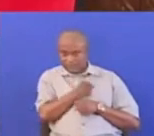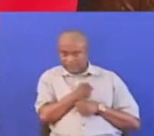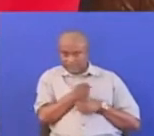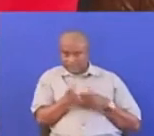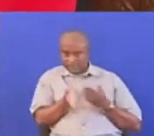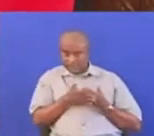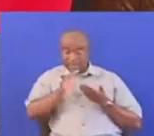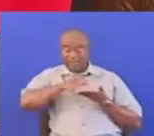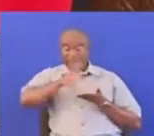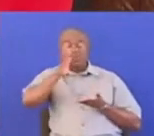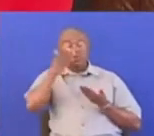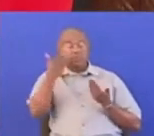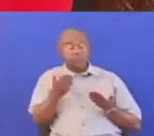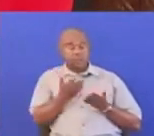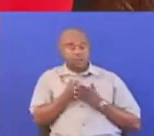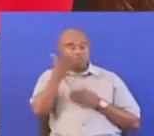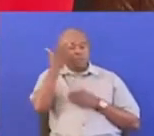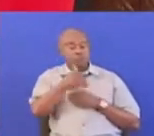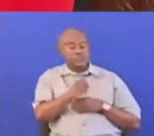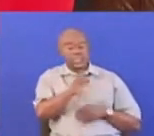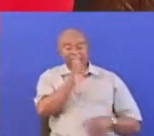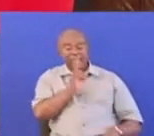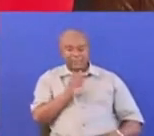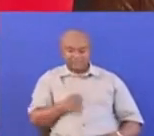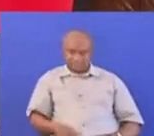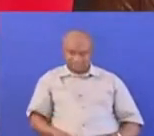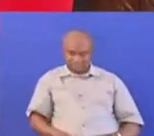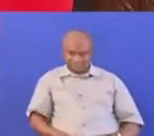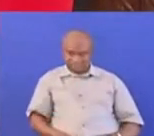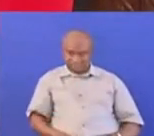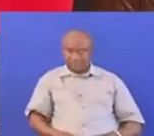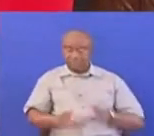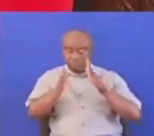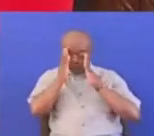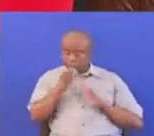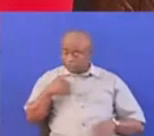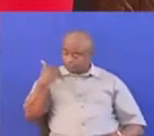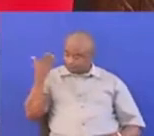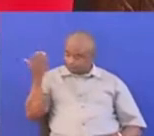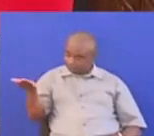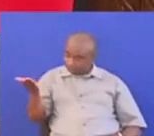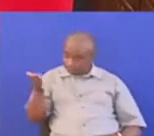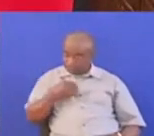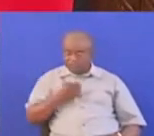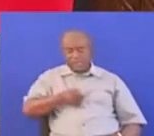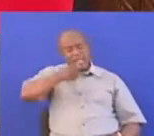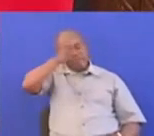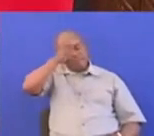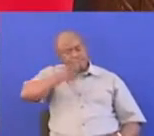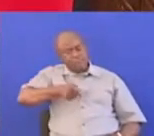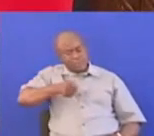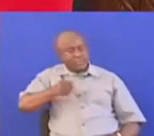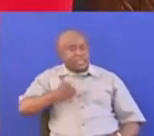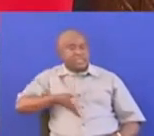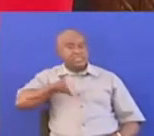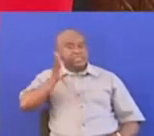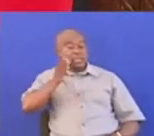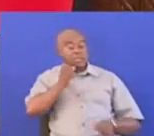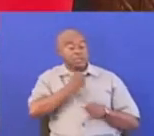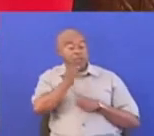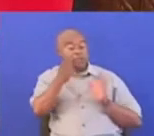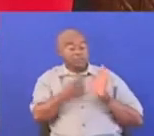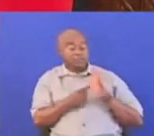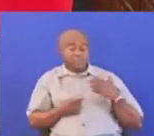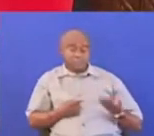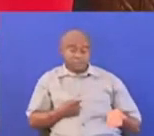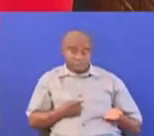wanapata manufaa kutokana na mazao hayo. Hivyo basi Mheshimiwa Spika, naipongeza sana serikali ya awamu ya sita